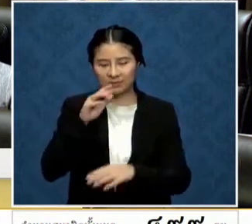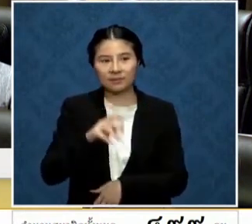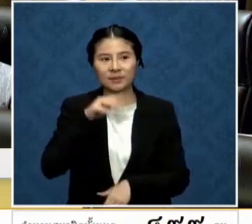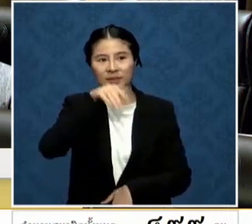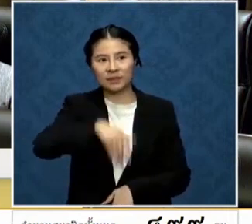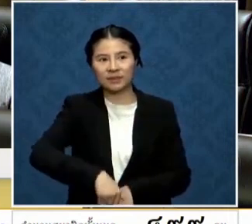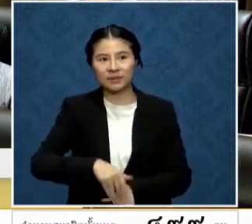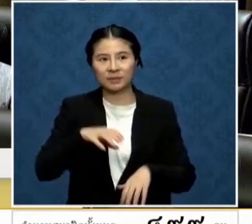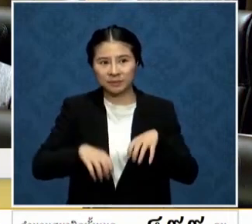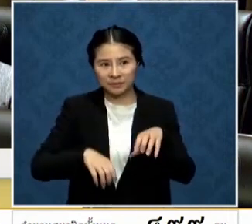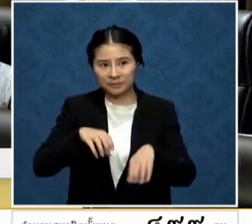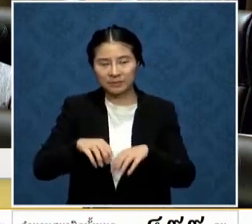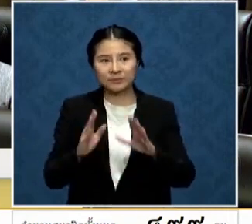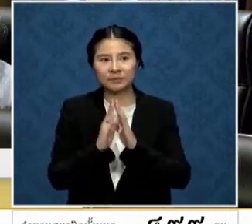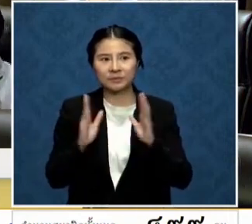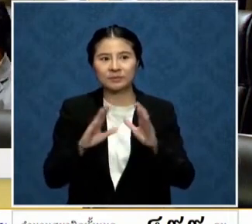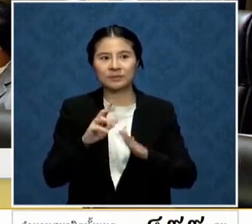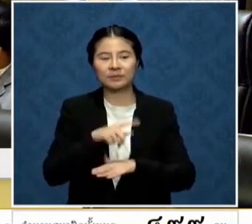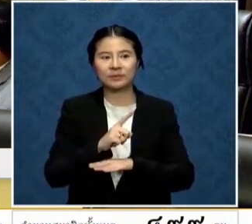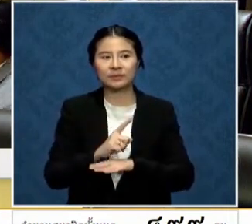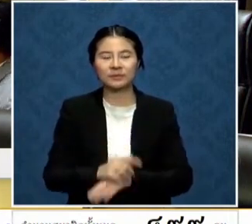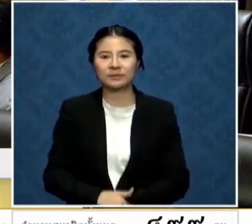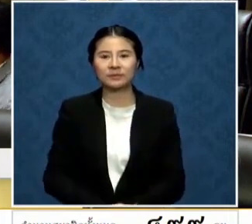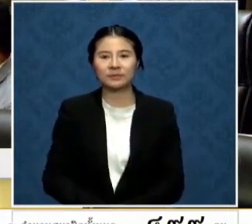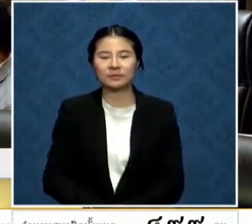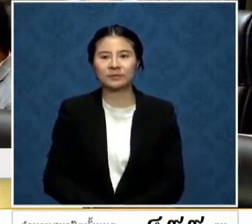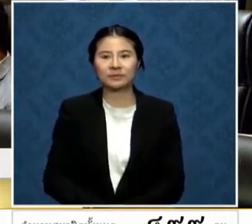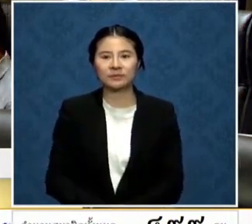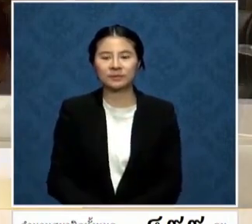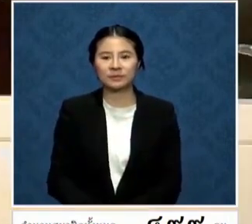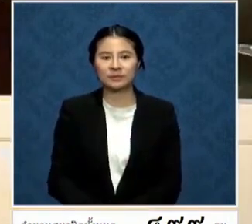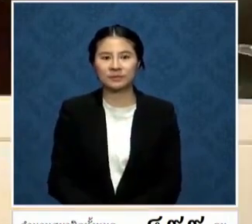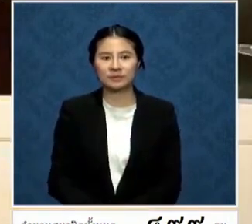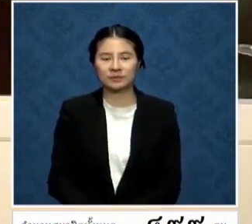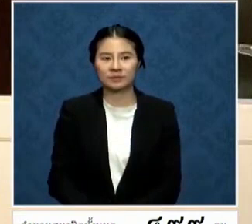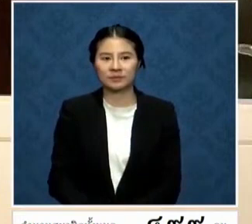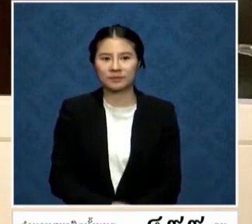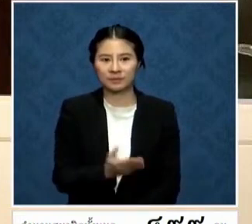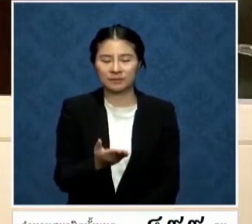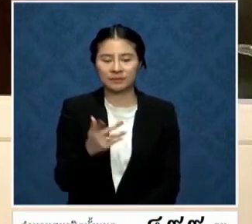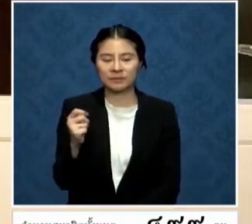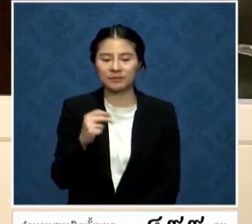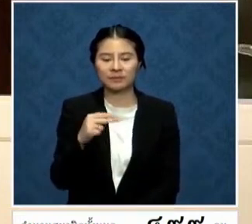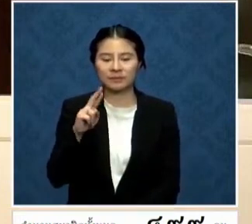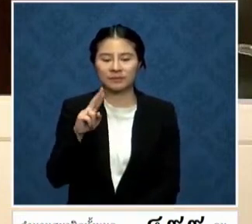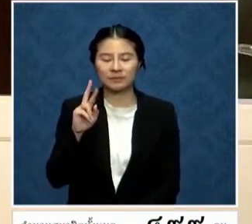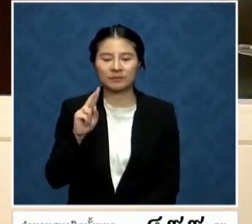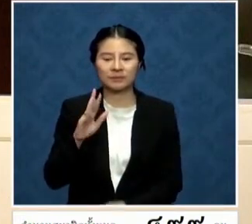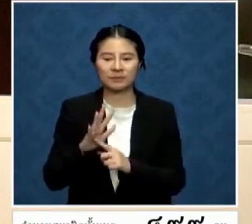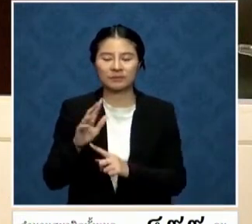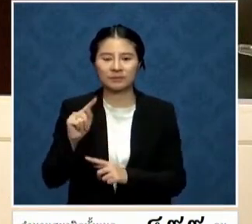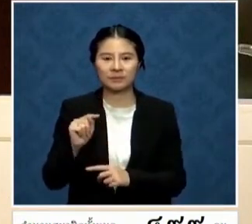ผมตามยติมาถึงขอบคุณท่านประธานครับต่อไปขอเชิญคุณจิรัตทองสุวรรณครับ